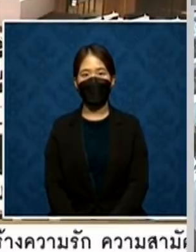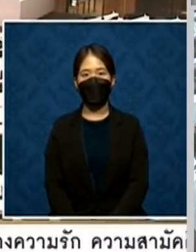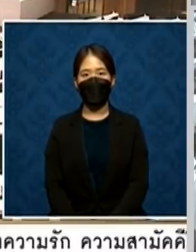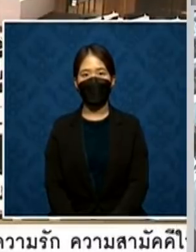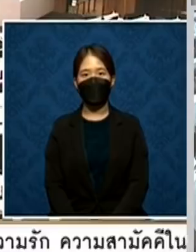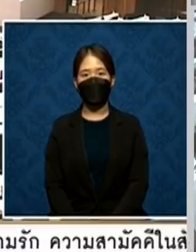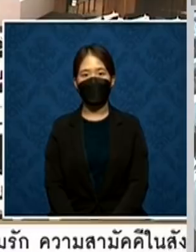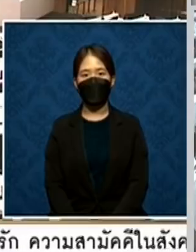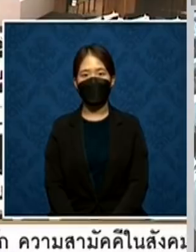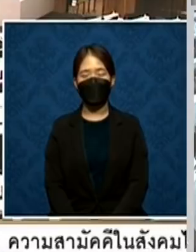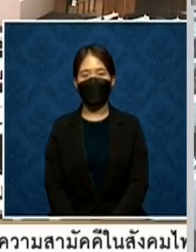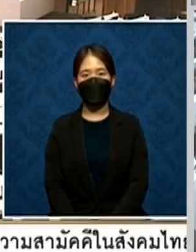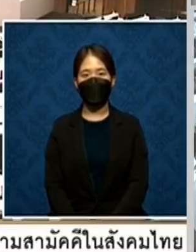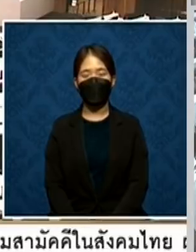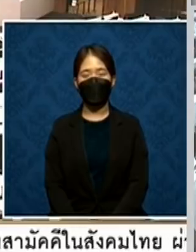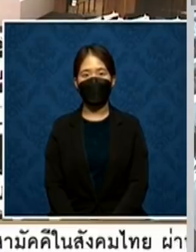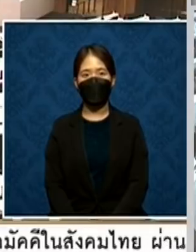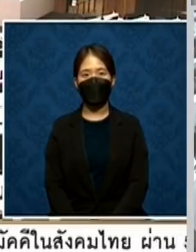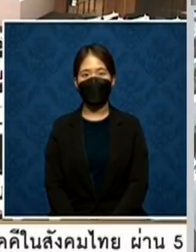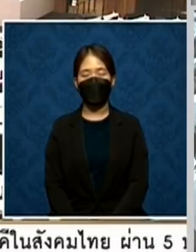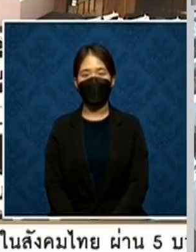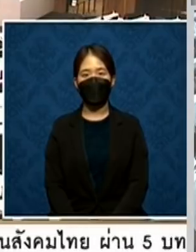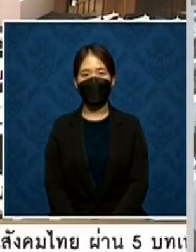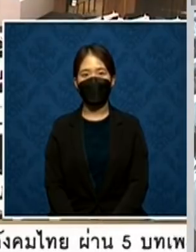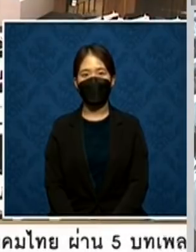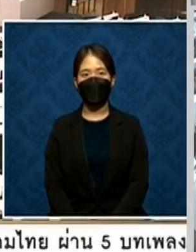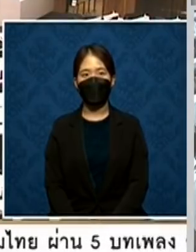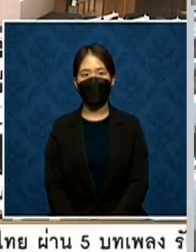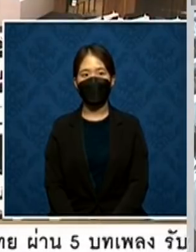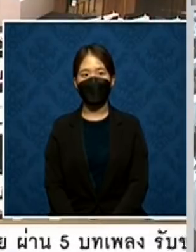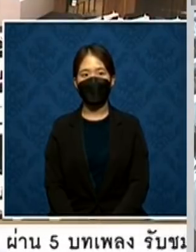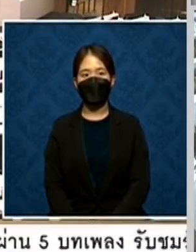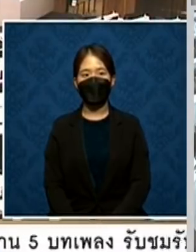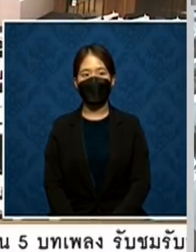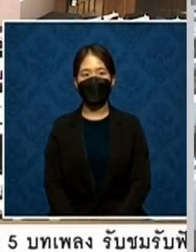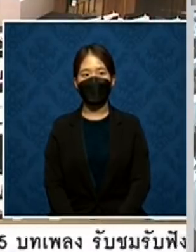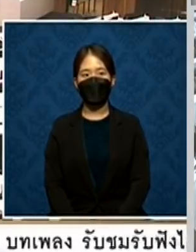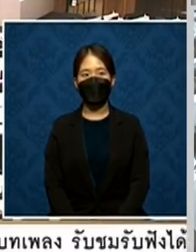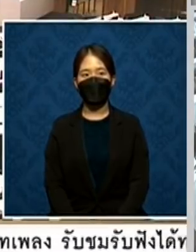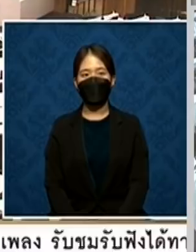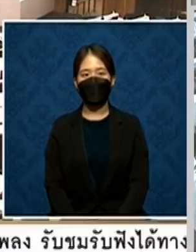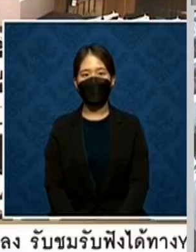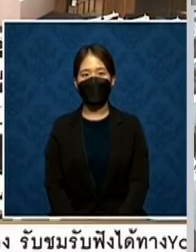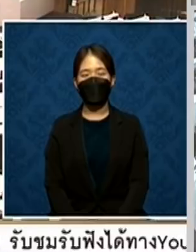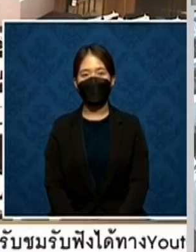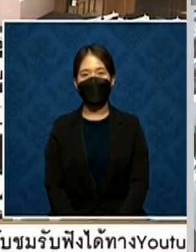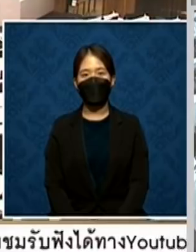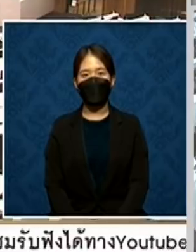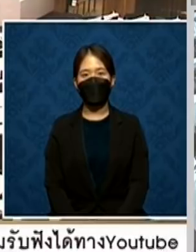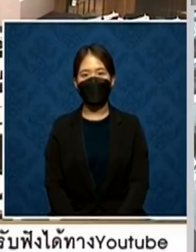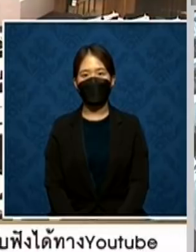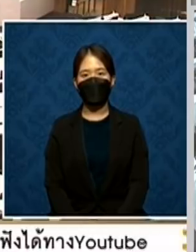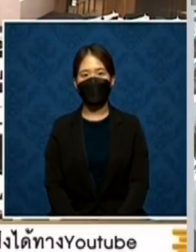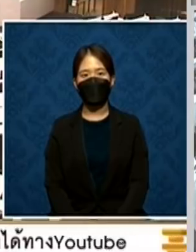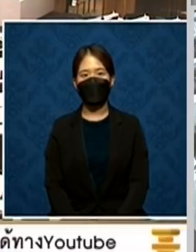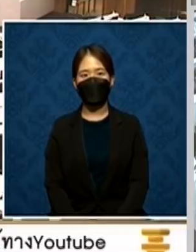รที่อยู่ในสภานะครับส่วนหนึ่งก็แน่นอนฮะการสะท้อนบรรยากาศที่สะท้อนออกมาได้ดีโดนกระแสวิจารณ์จากประชาช